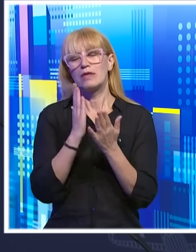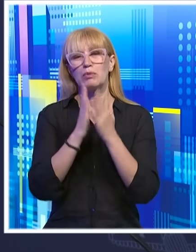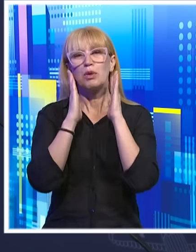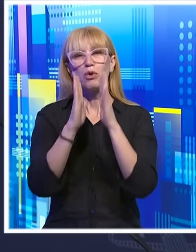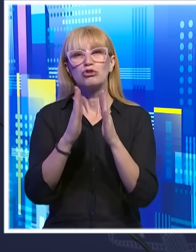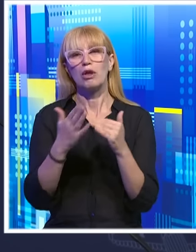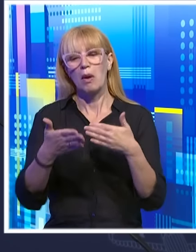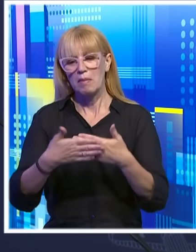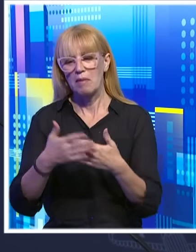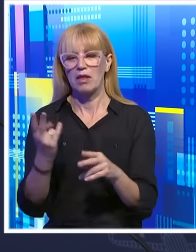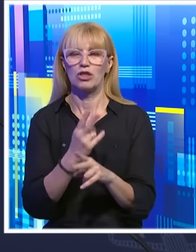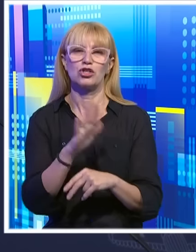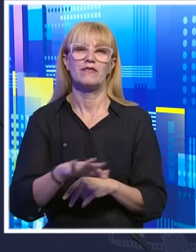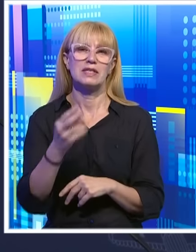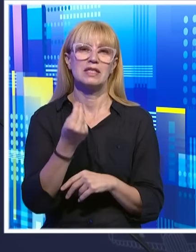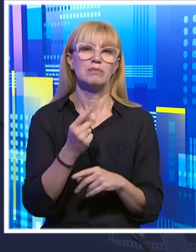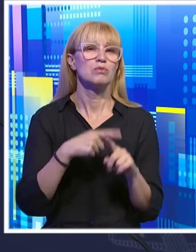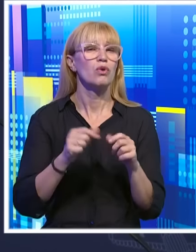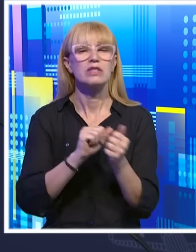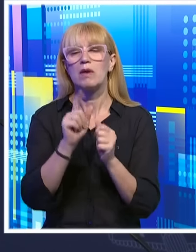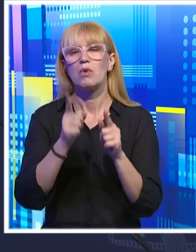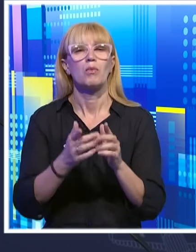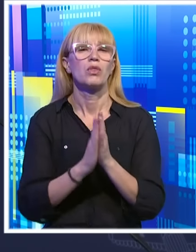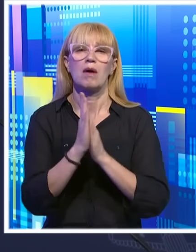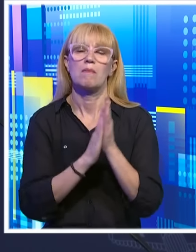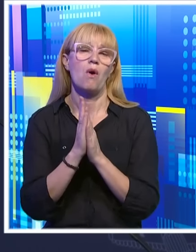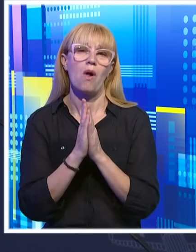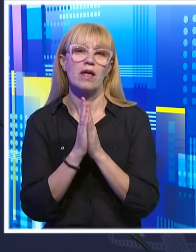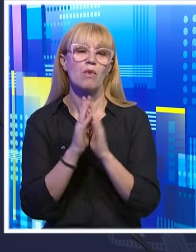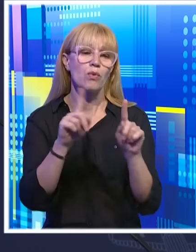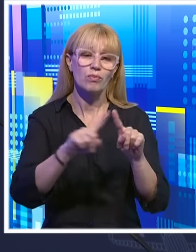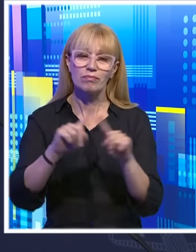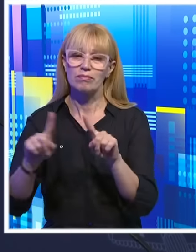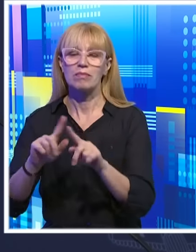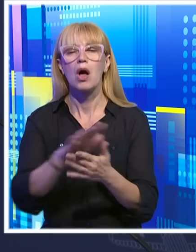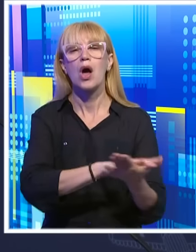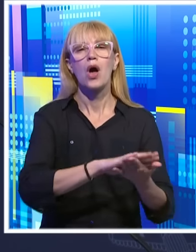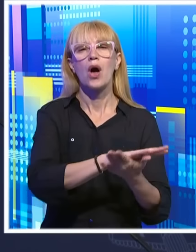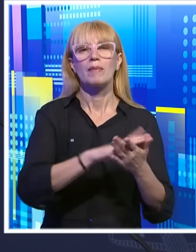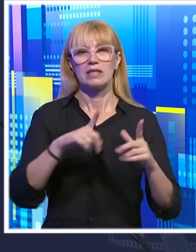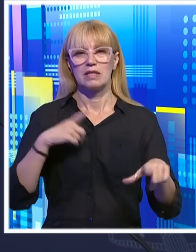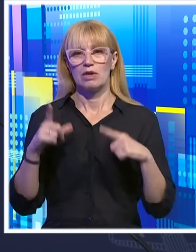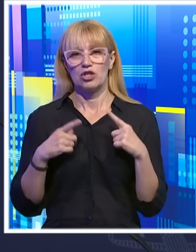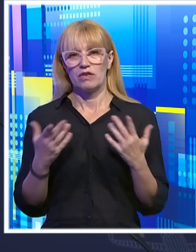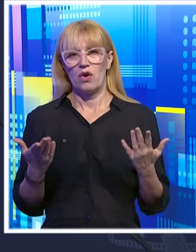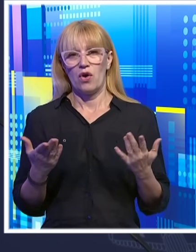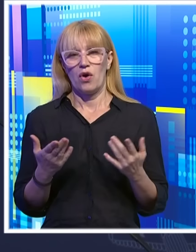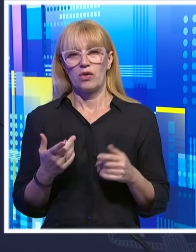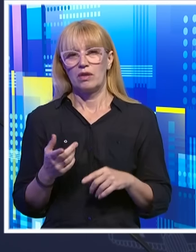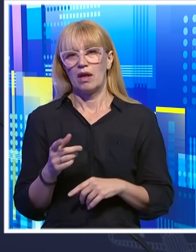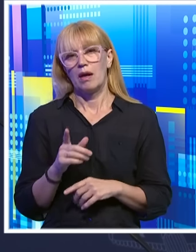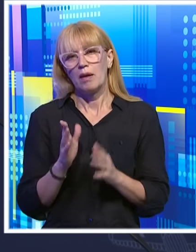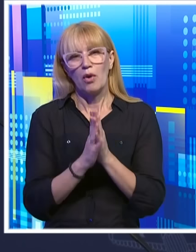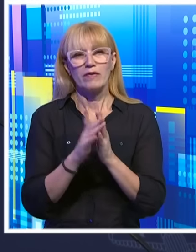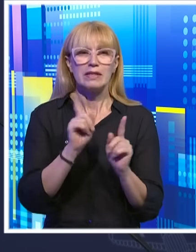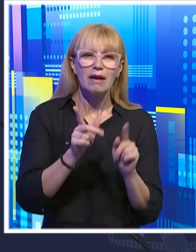svoje zemlji, zato što moramo da sve molim u različitim sferama društvenog života, da ne tražimo ono što je nemoguće,